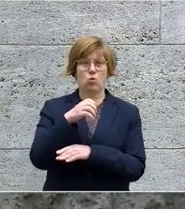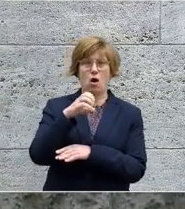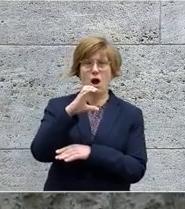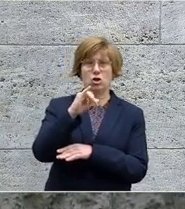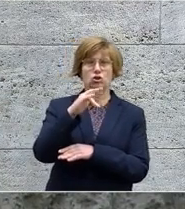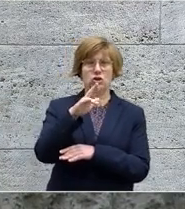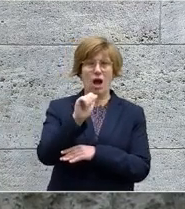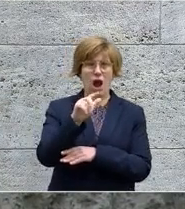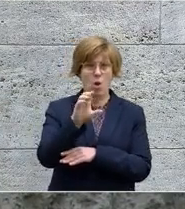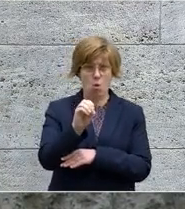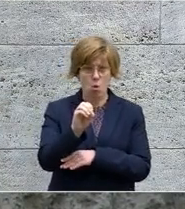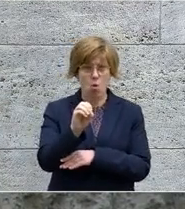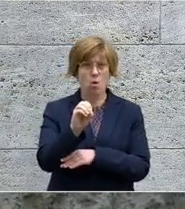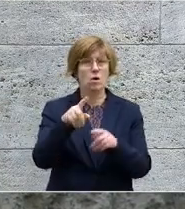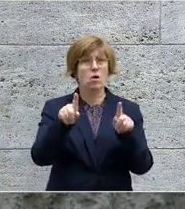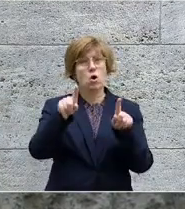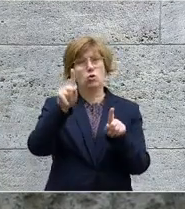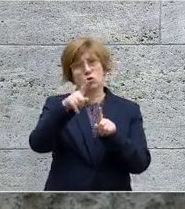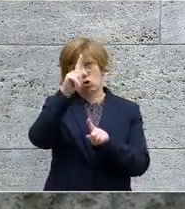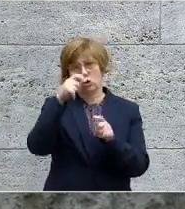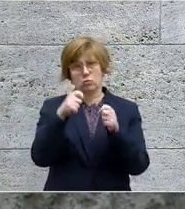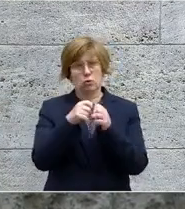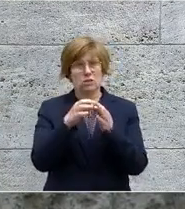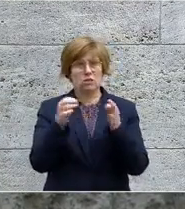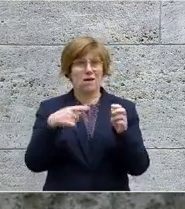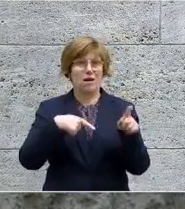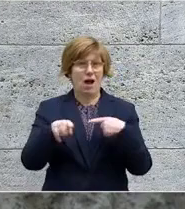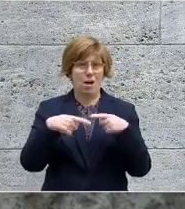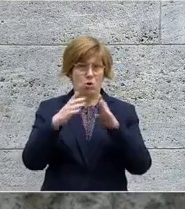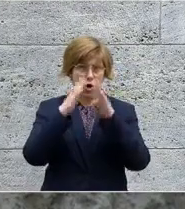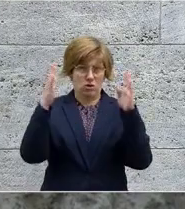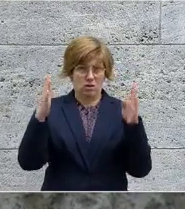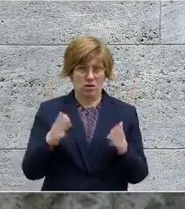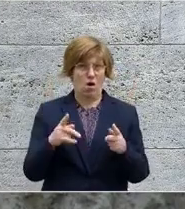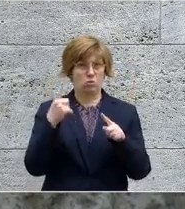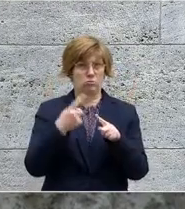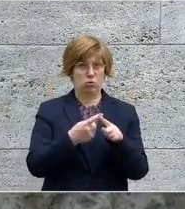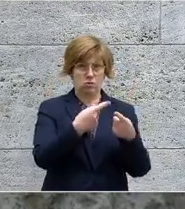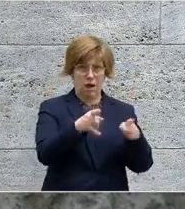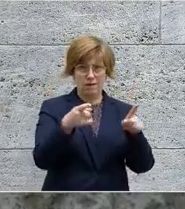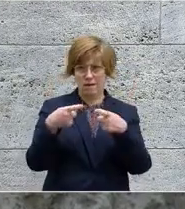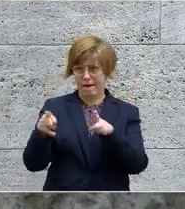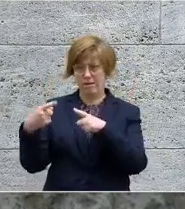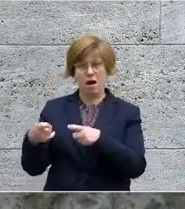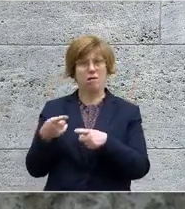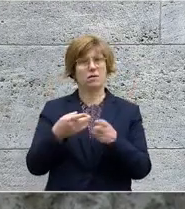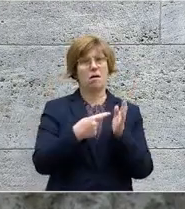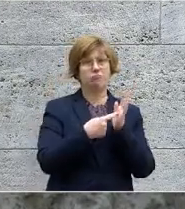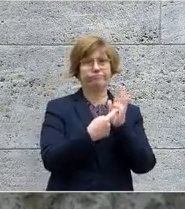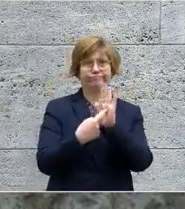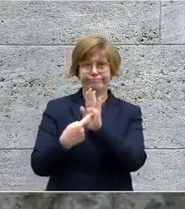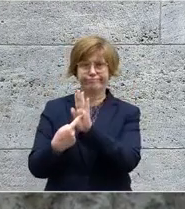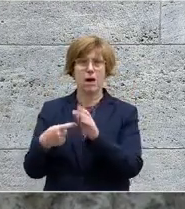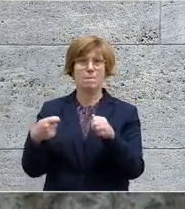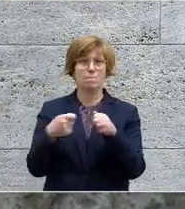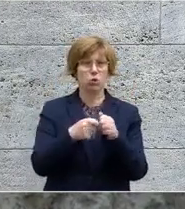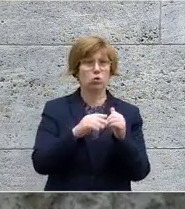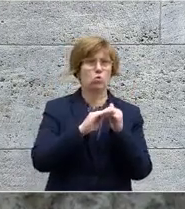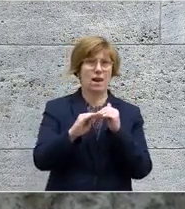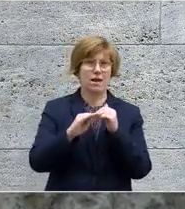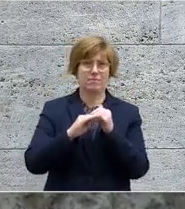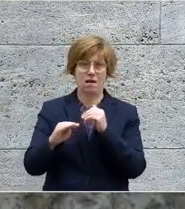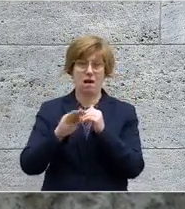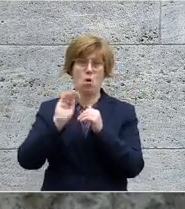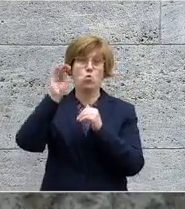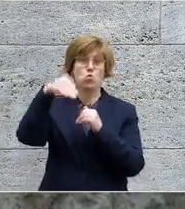Cialo, Mitglieder des Deutschen Bundestages und des Abgeordnetenhauses sowie weitere Repräsentanten des Bundes und der Länder unter